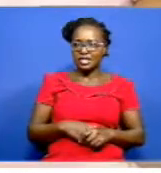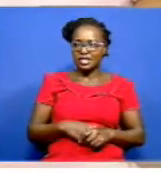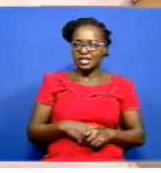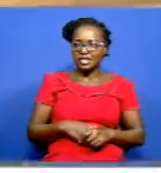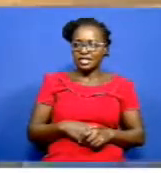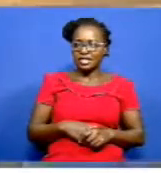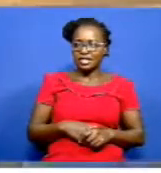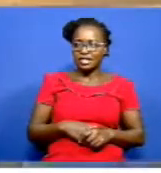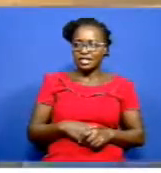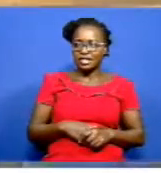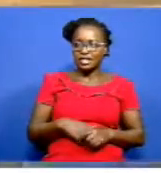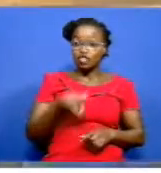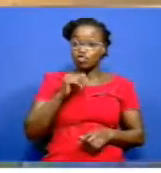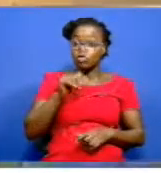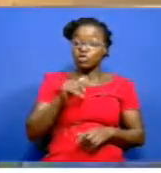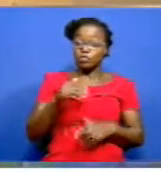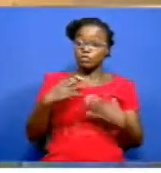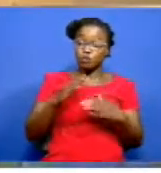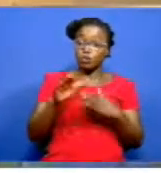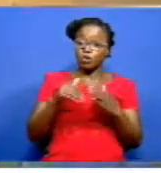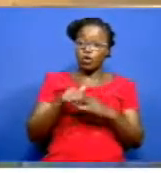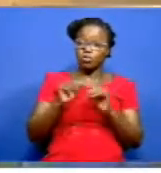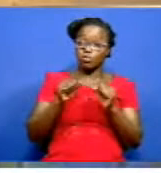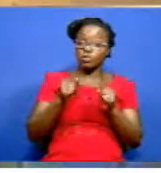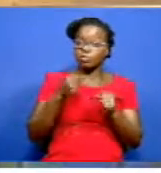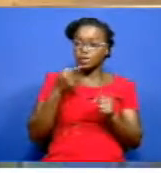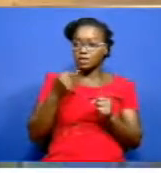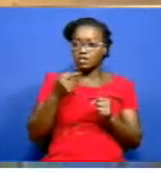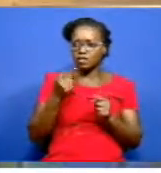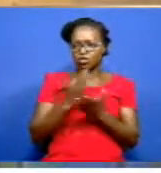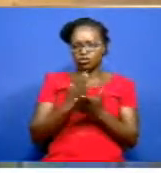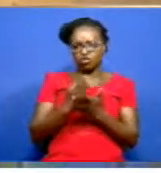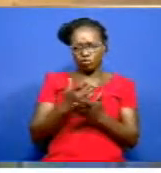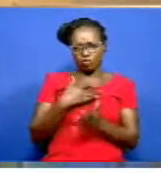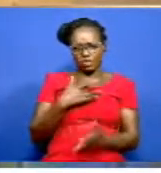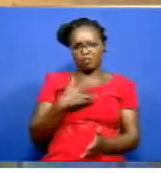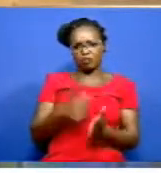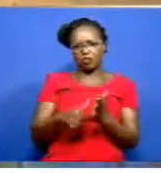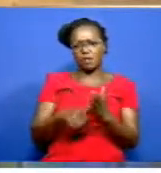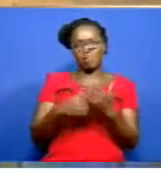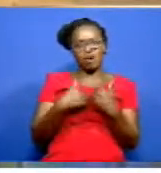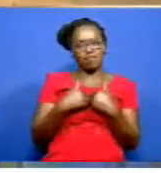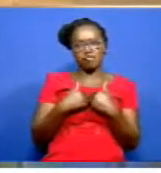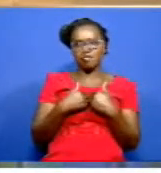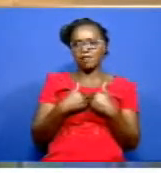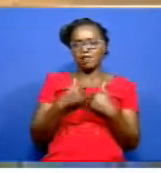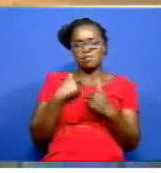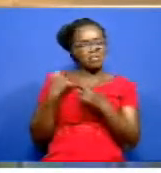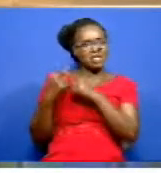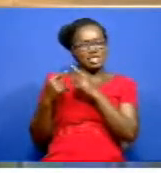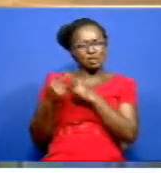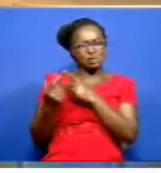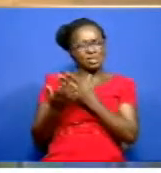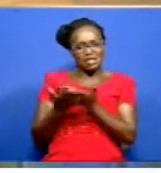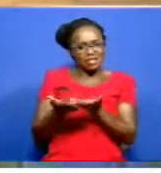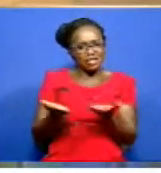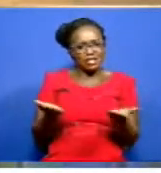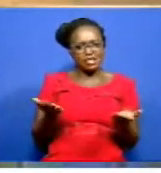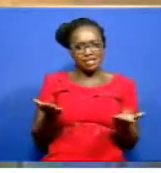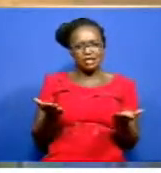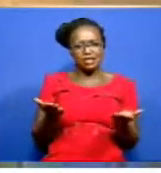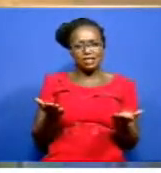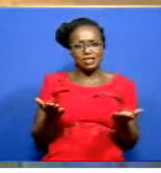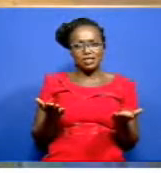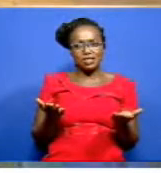Kwa sababu si watu wengi wanaweza ngasema ati enyewe mimi ninapitia hiyo safari. So